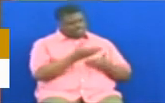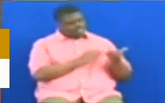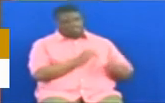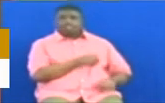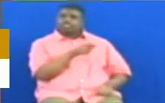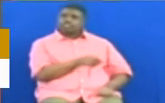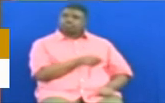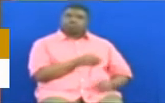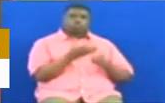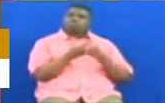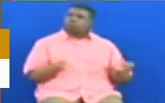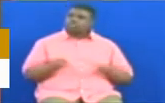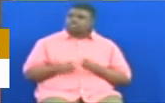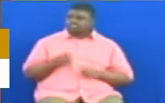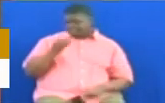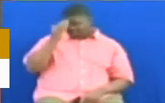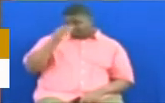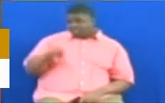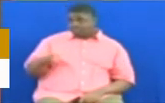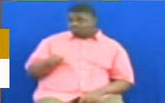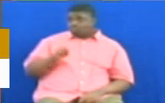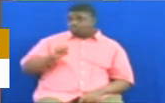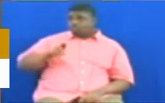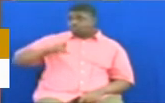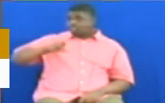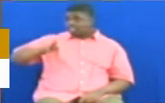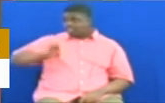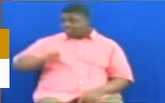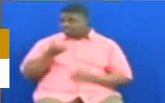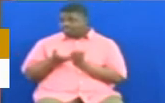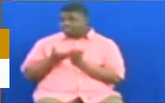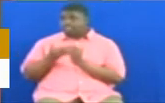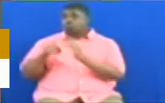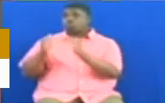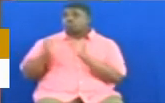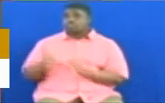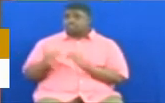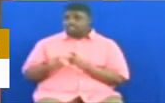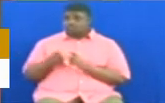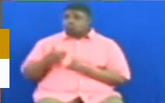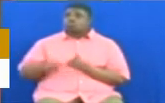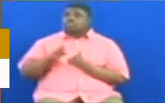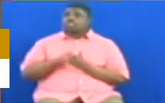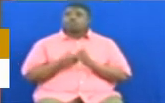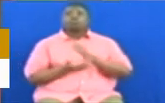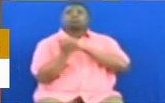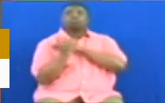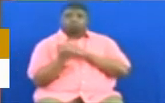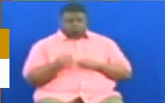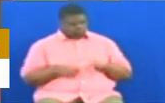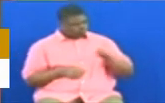tunaweza tukapotosha. Na najua Mheshimiwa Sware ana mapendekezo pia yatafuata ya kuongeza majukumu ya